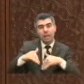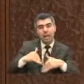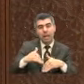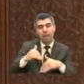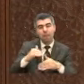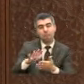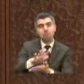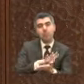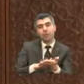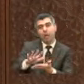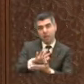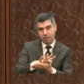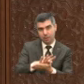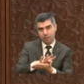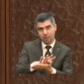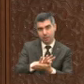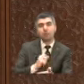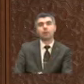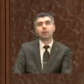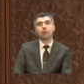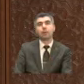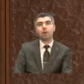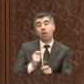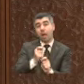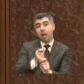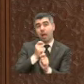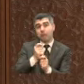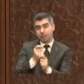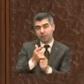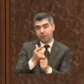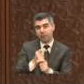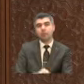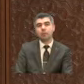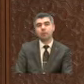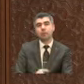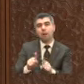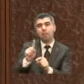والطريق 2300 اللي كتربط ما بين أسفي وحد حرارة.